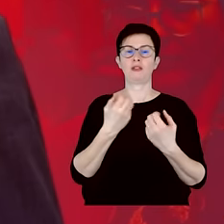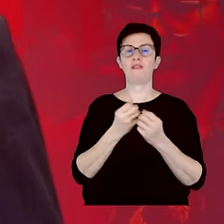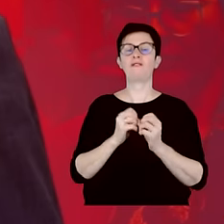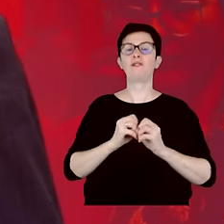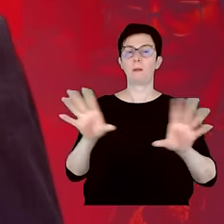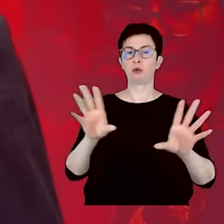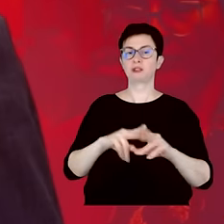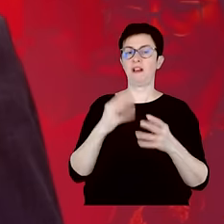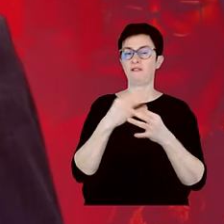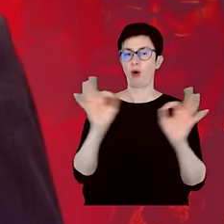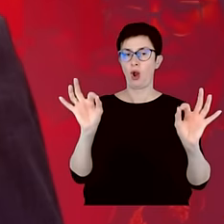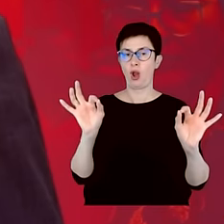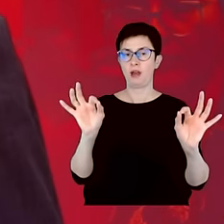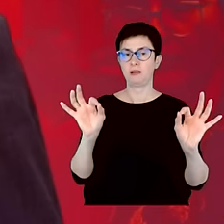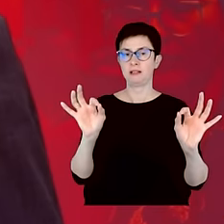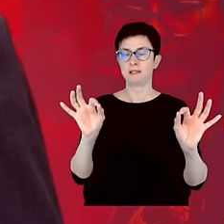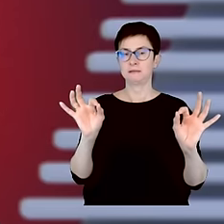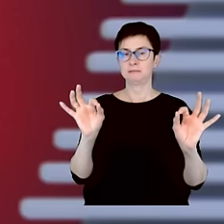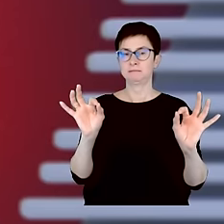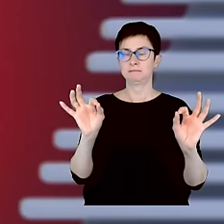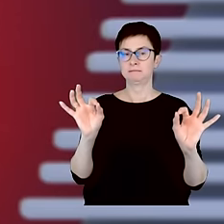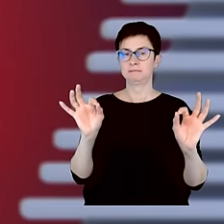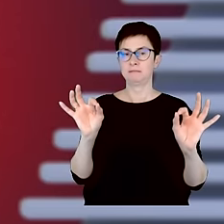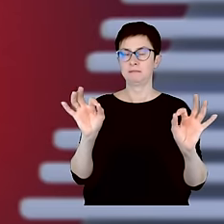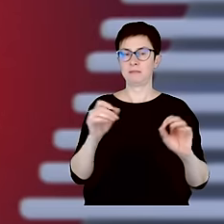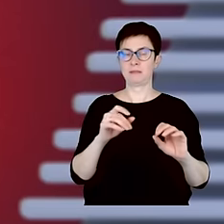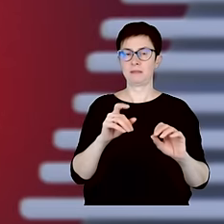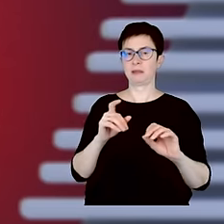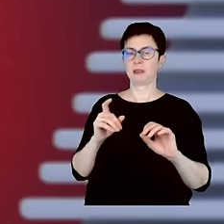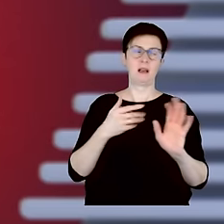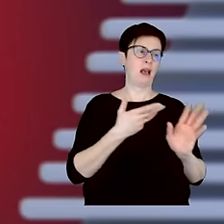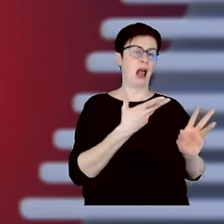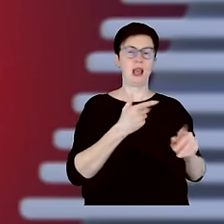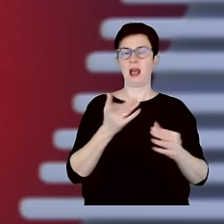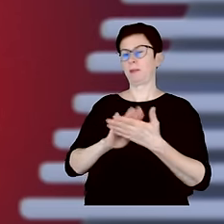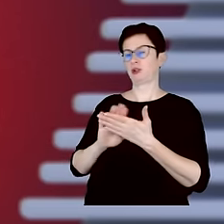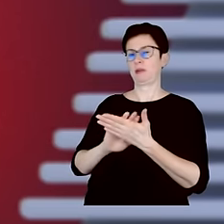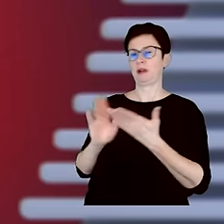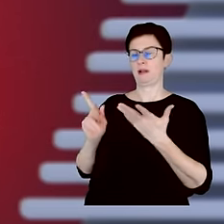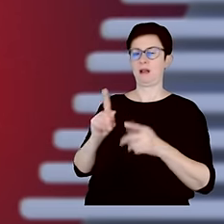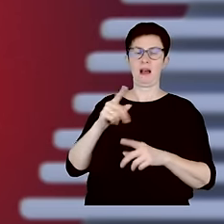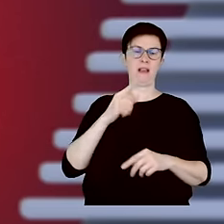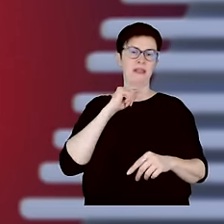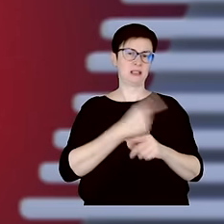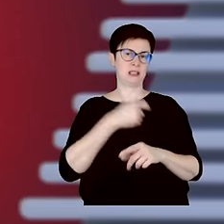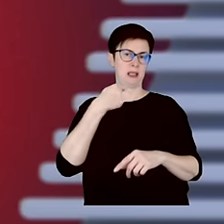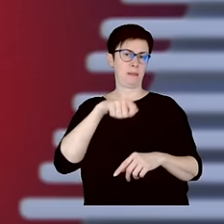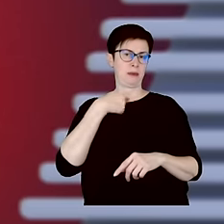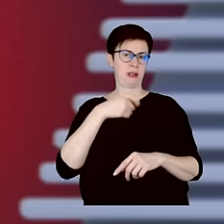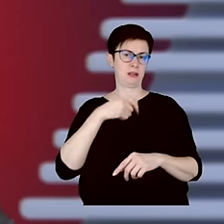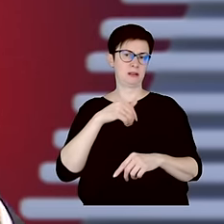wolność i pozwolić ale na to, żeby przekroczyli. Przepraszam, bo mówimy... Decyzja prezydenta wydaje się być pewna co